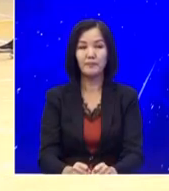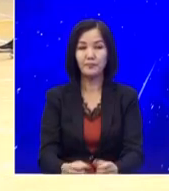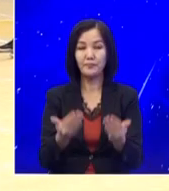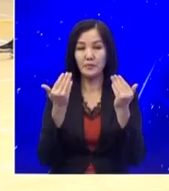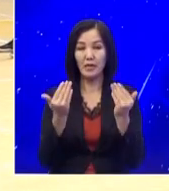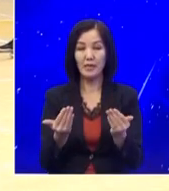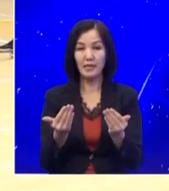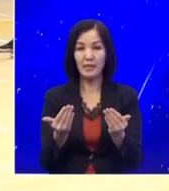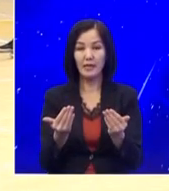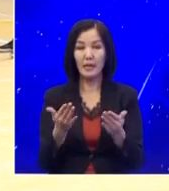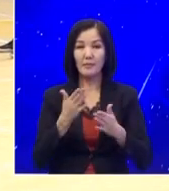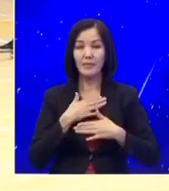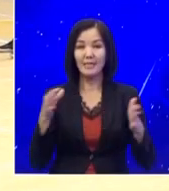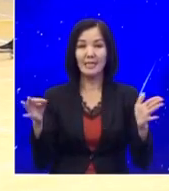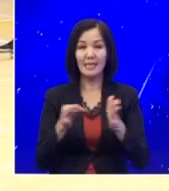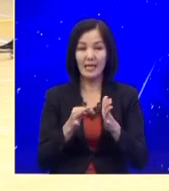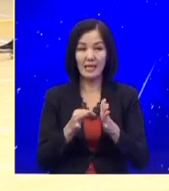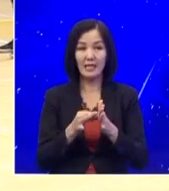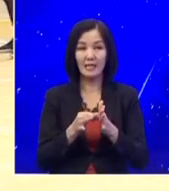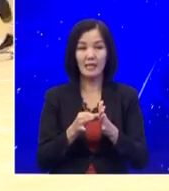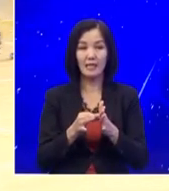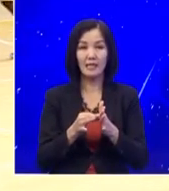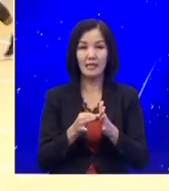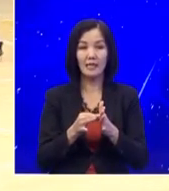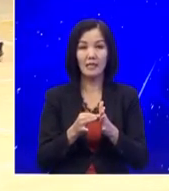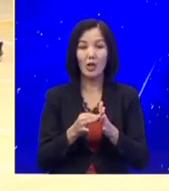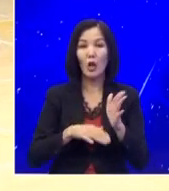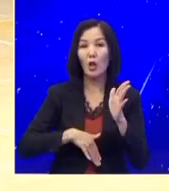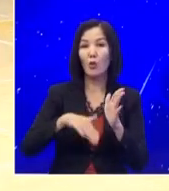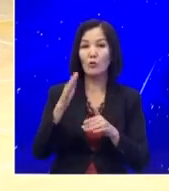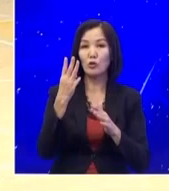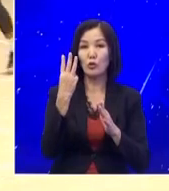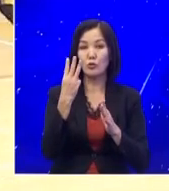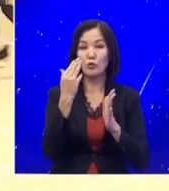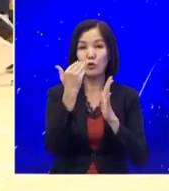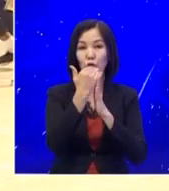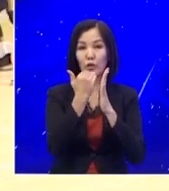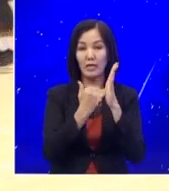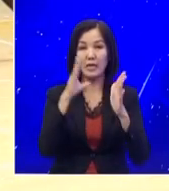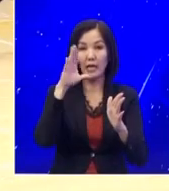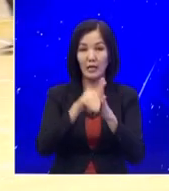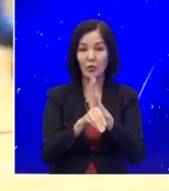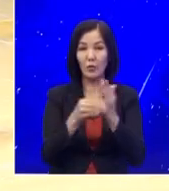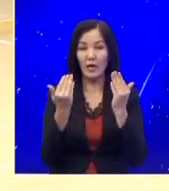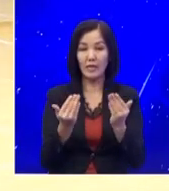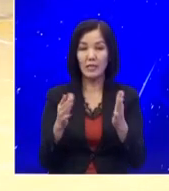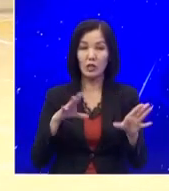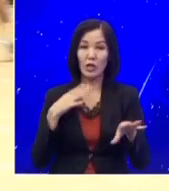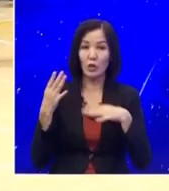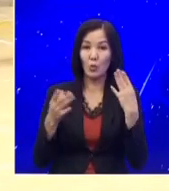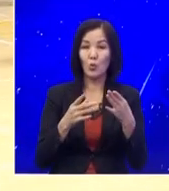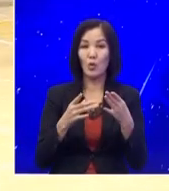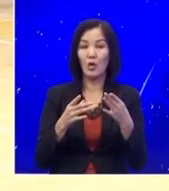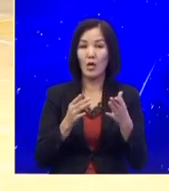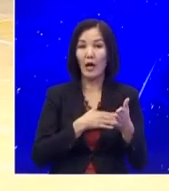Қазіргі біздің мақсатымыз осы сезонда үздік үштікке кіру. Сол себептен қазір жаттығу барысындамыз.